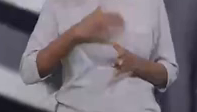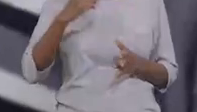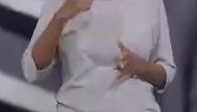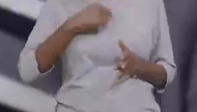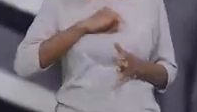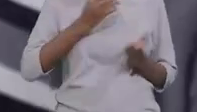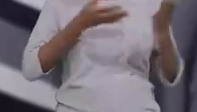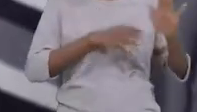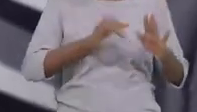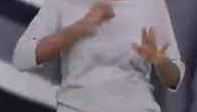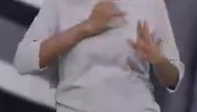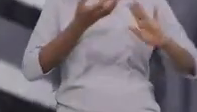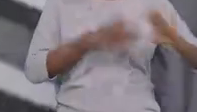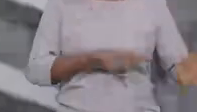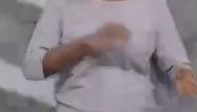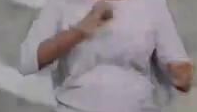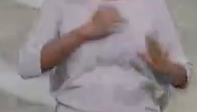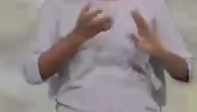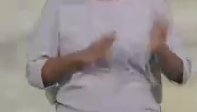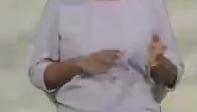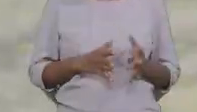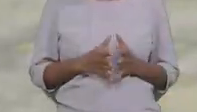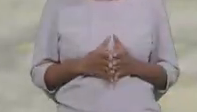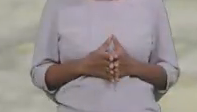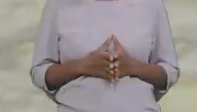Ah, je meurs, je meurs, je meurs.